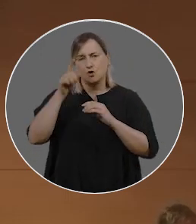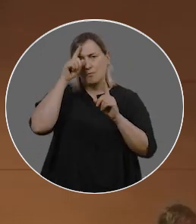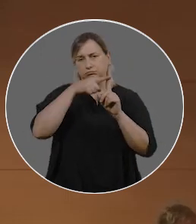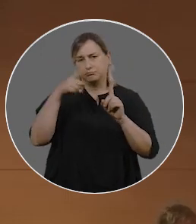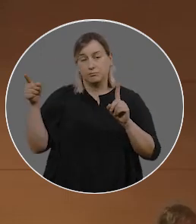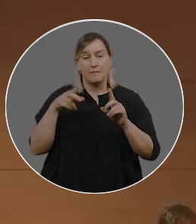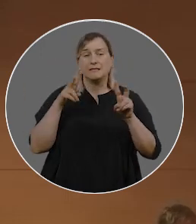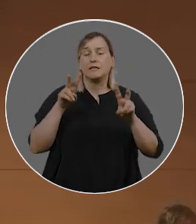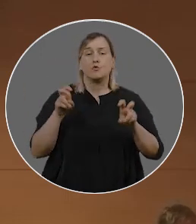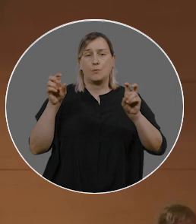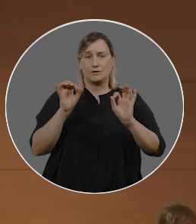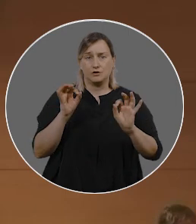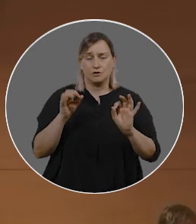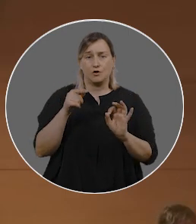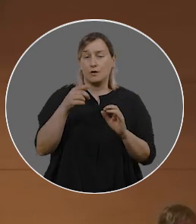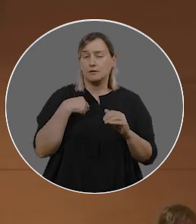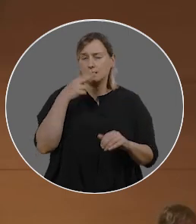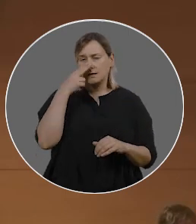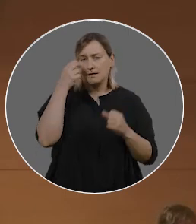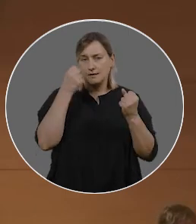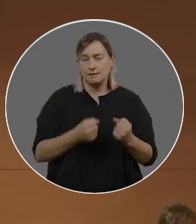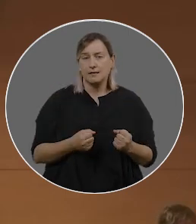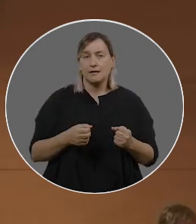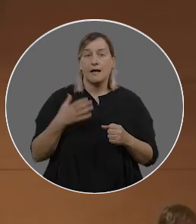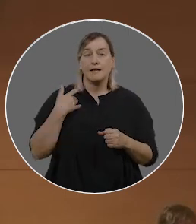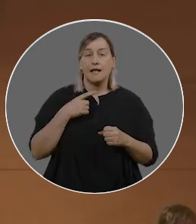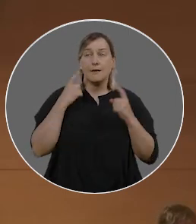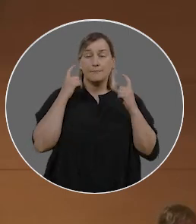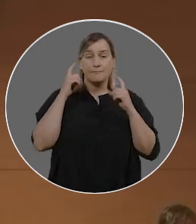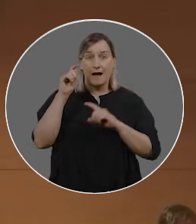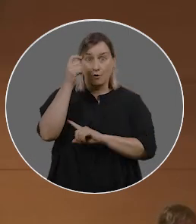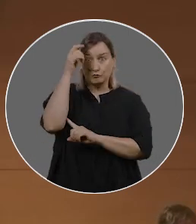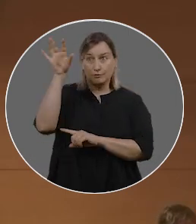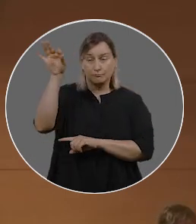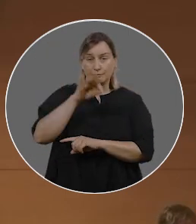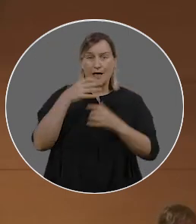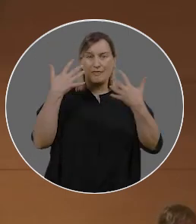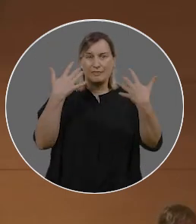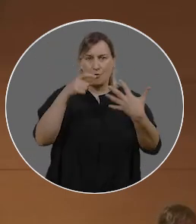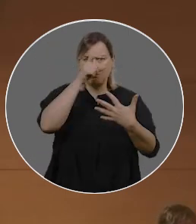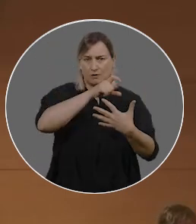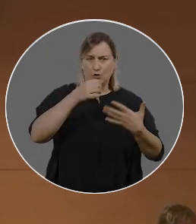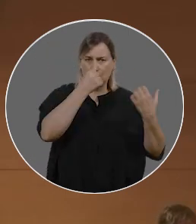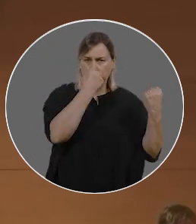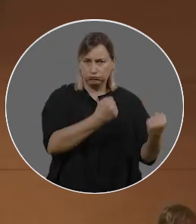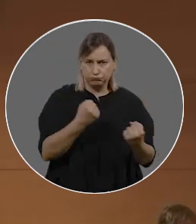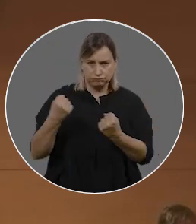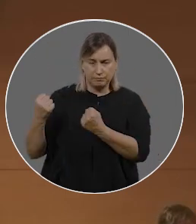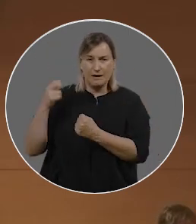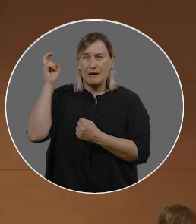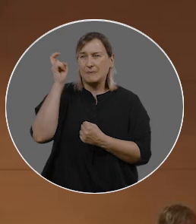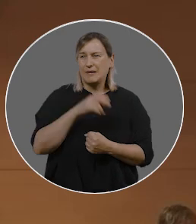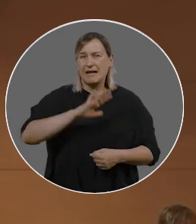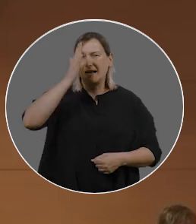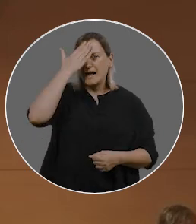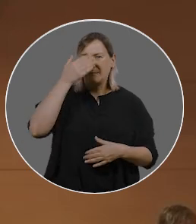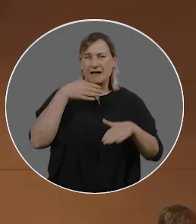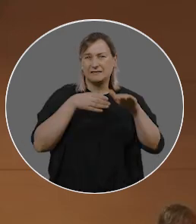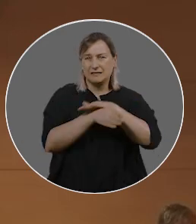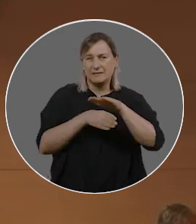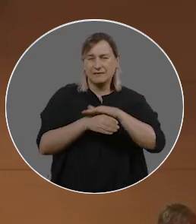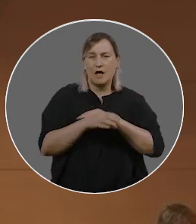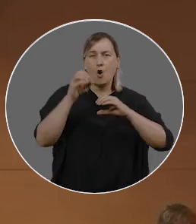accessibilitat. Té un nom molt llarg, però és innovació, que això serà molt interessant. Hem aconseguit portar 10 persones molt potents, ens ve el